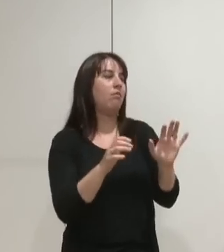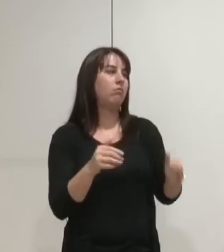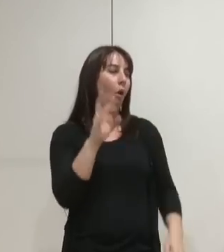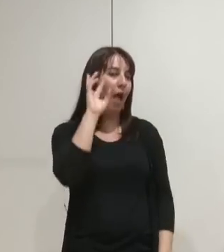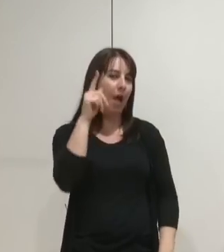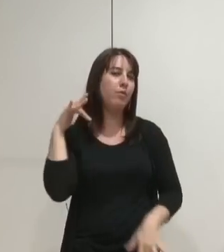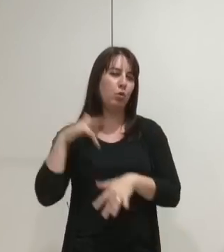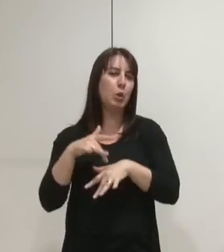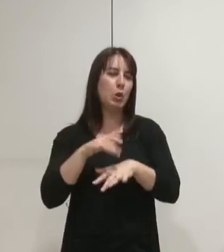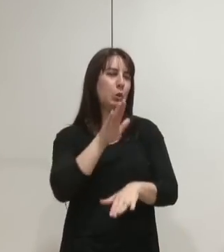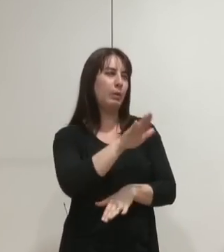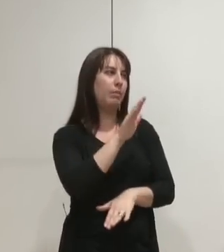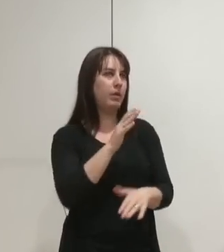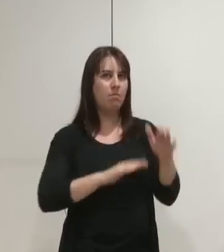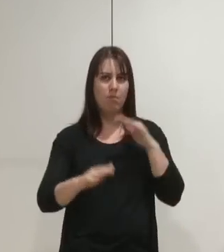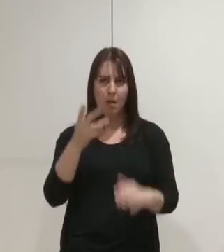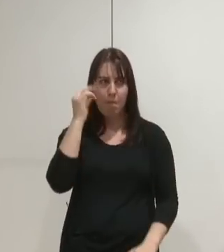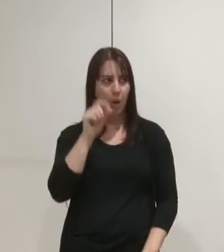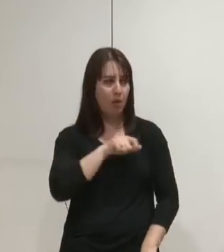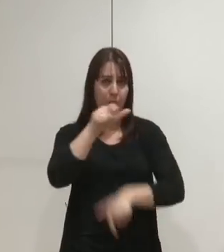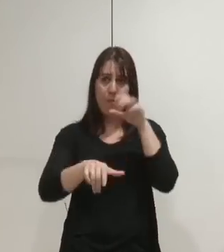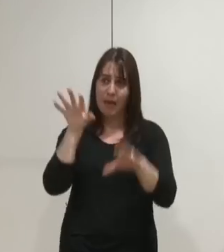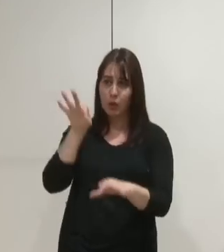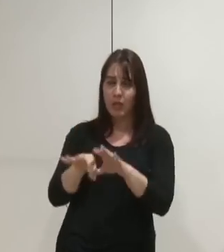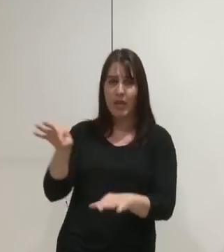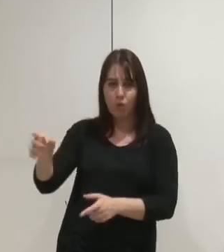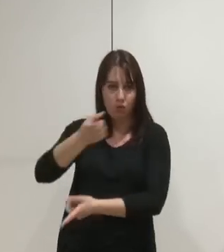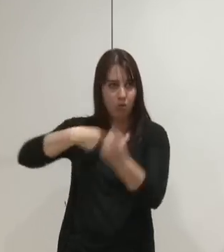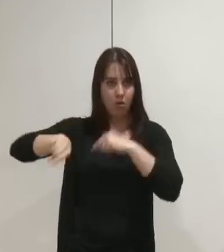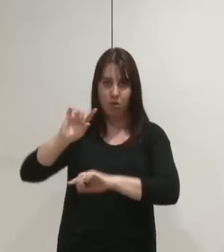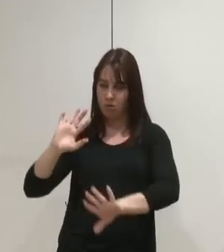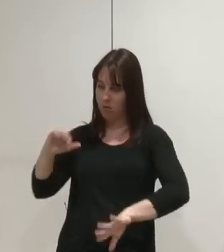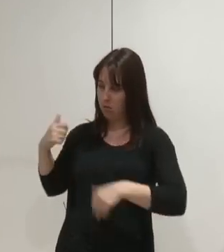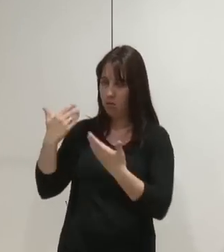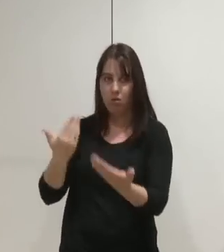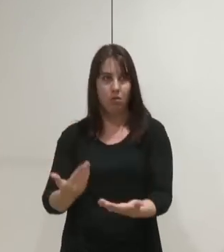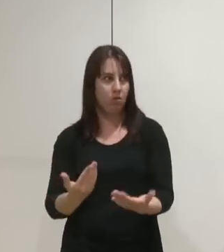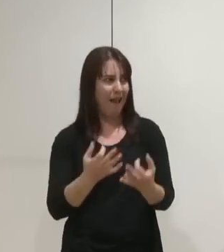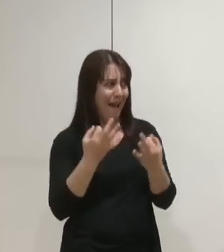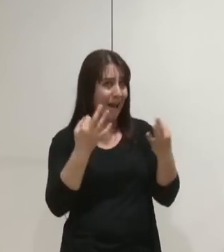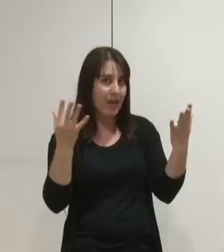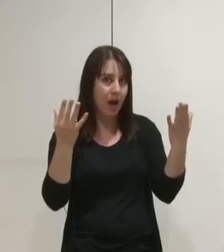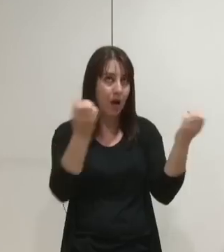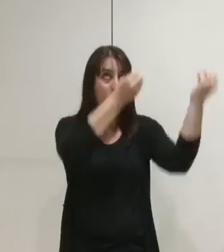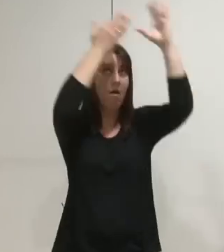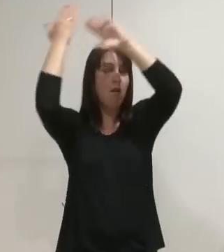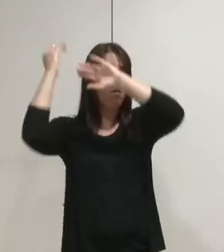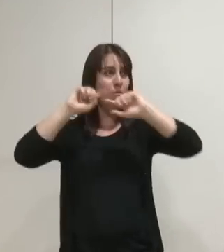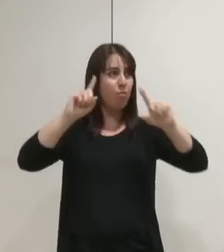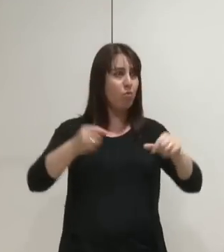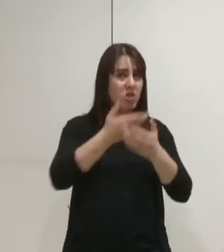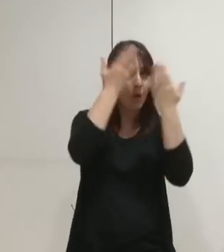mais ce qui est incompréhensible c'est que les élus n'ont jusqu'à présent aucune ligne directrice ni financière ni